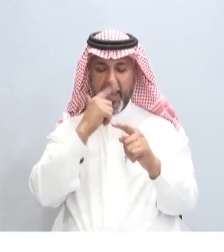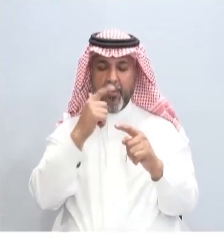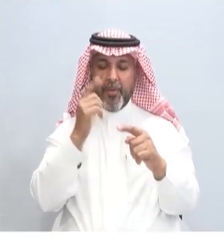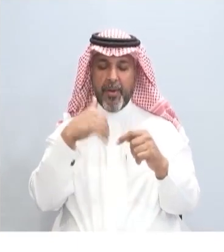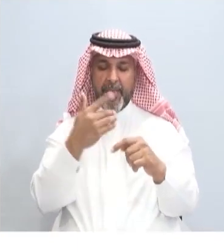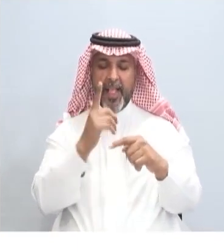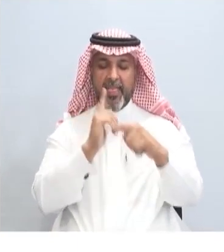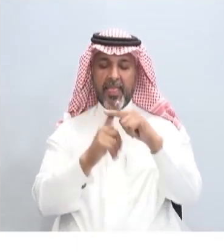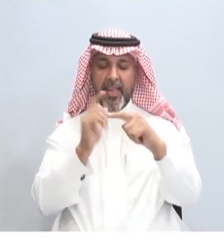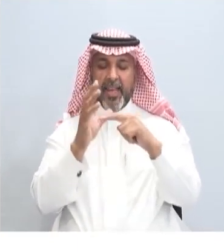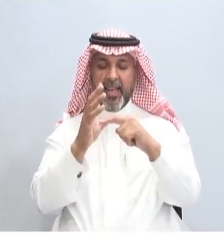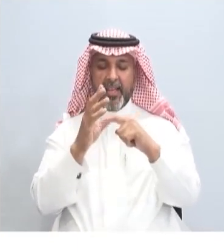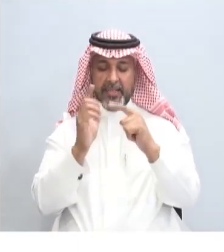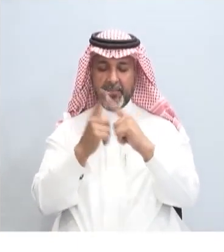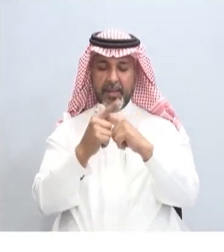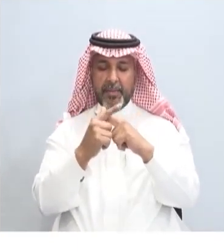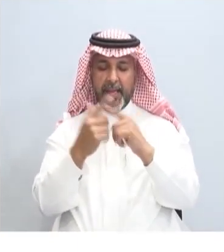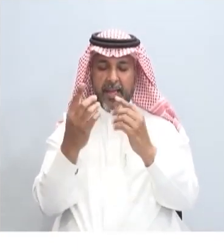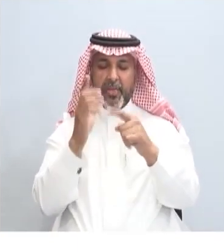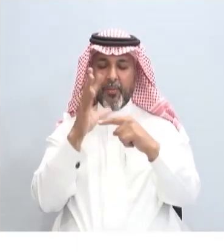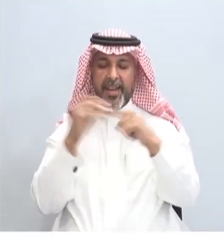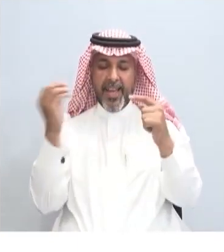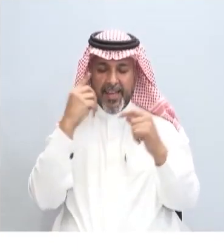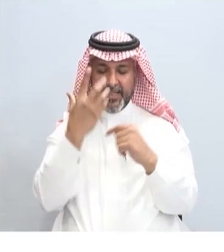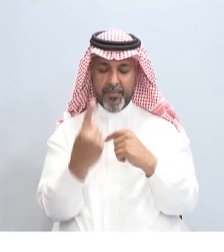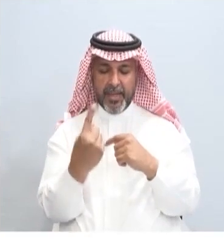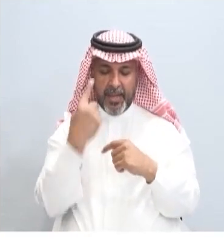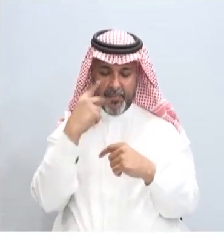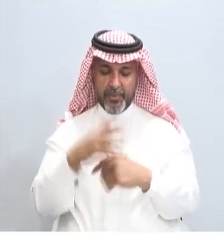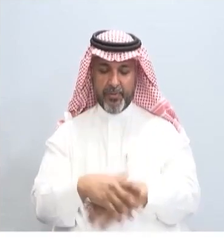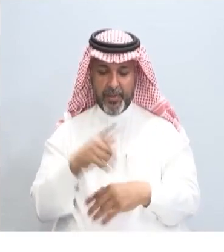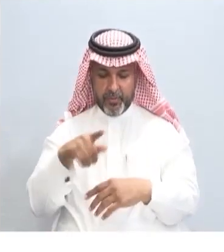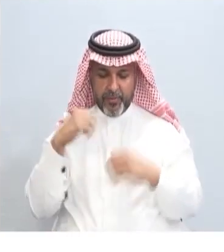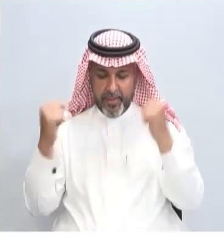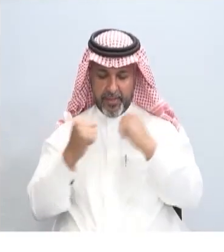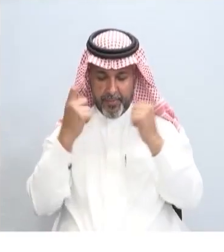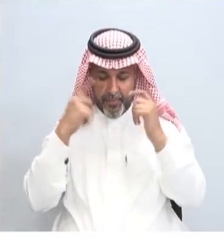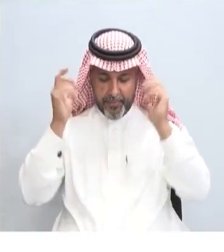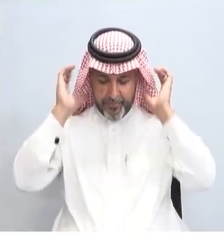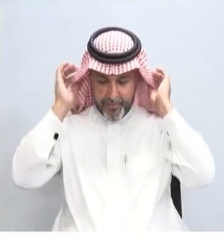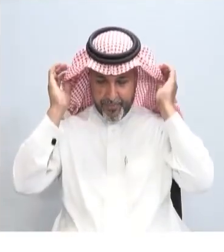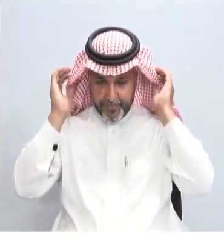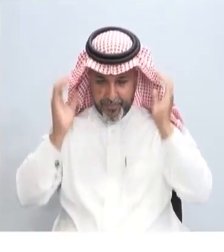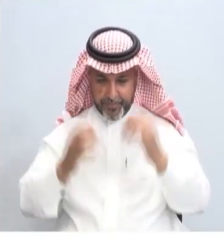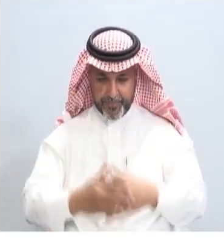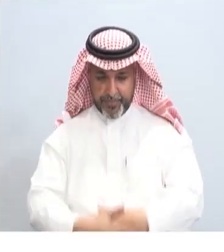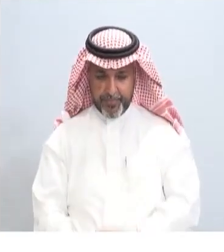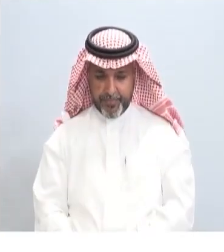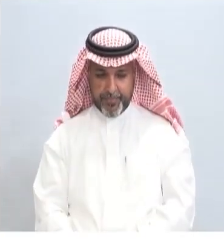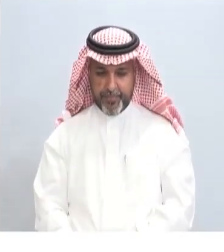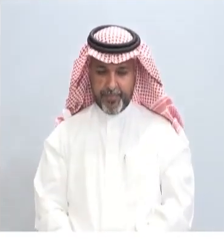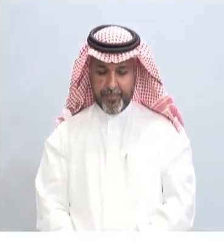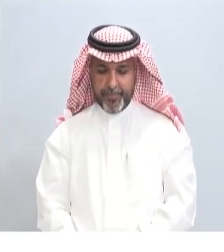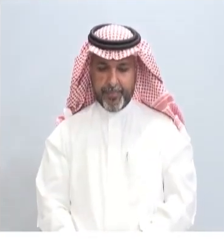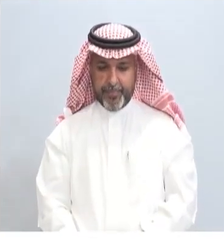هذا المثال ايضا خلونا نشوفه مع بعض ناخذ هذا المثال قاللك يبين الجدول التالي تصنيف 30 لوحه رسمها